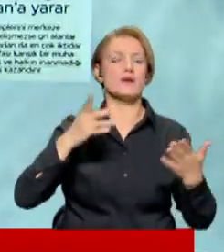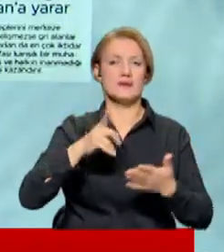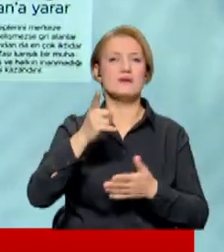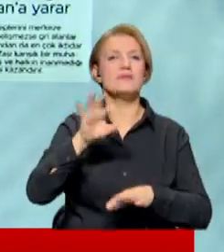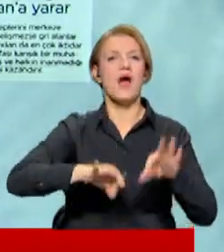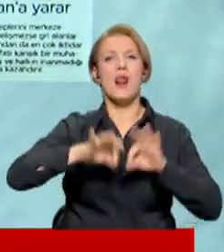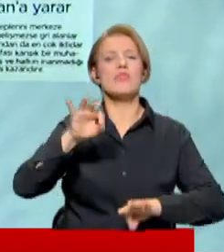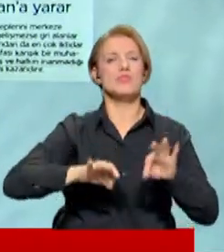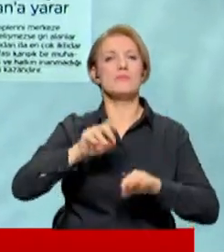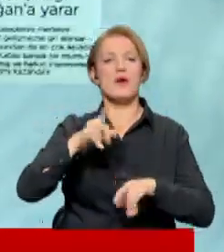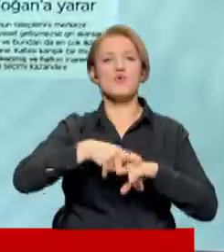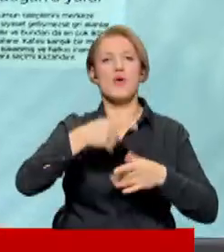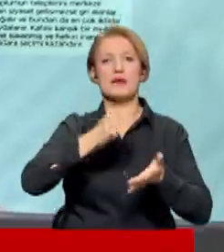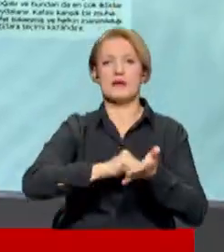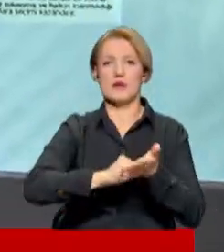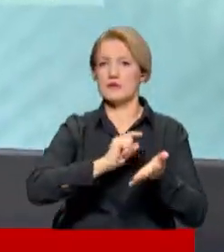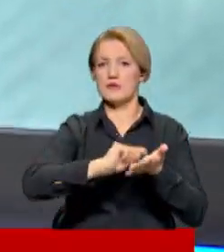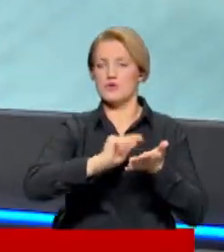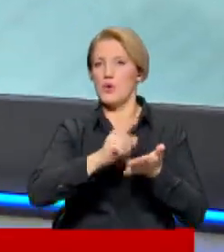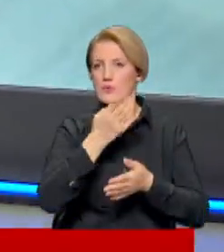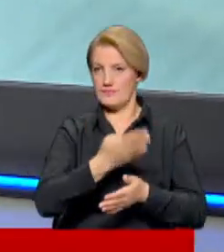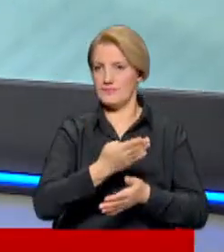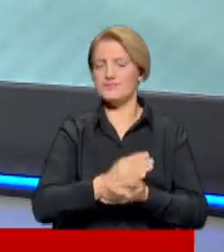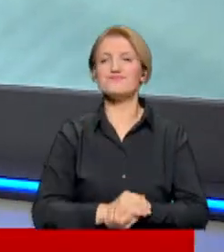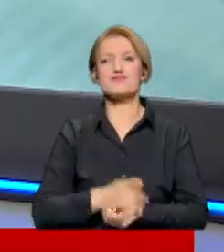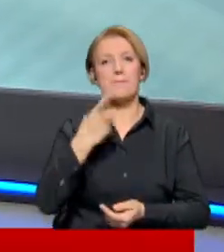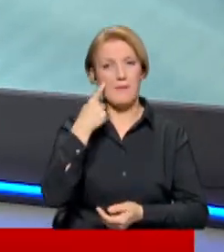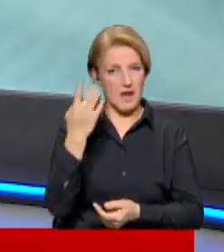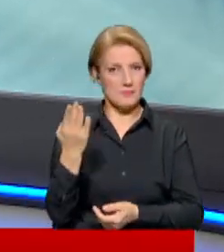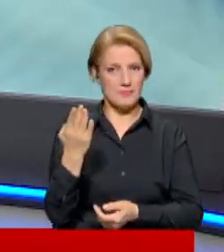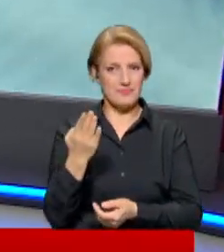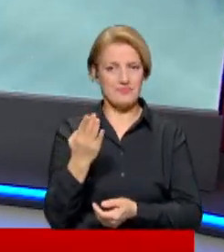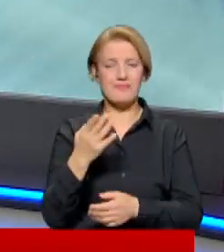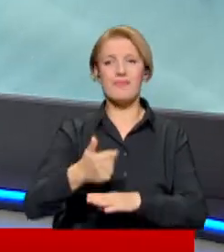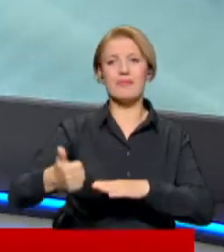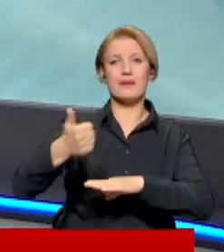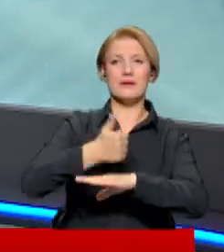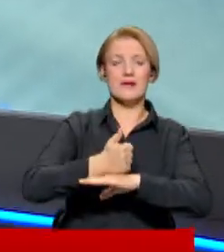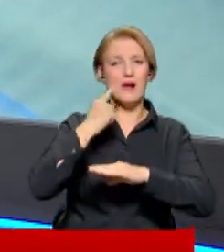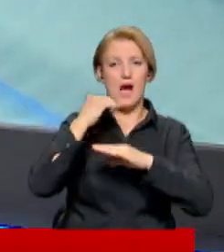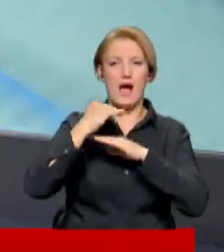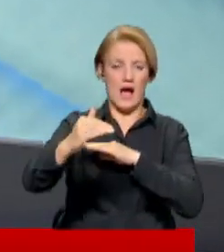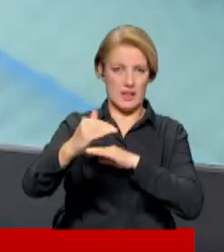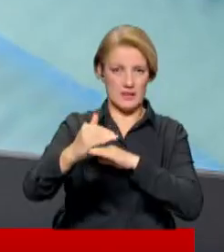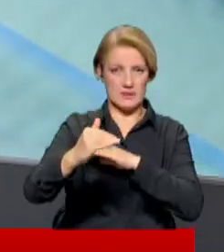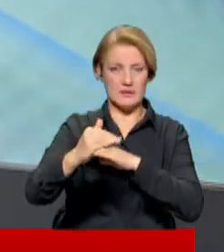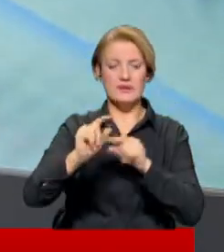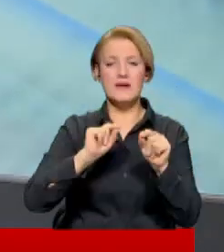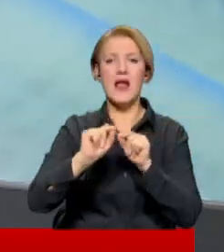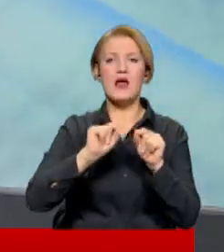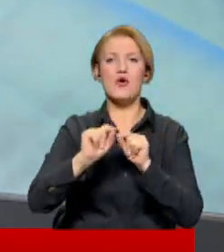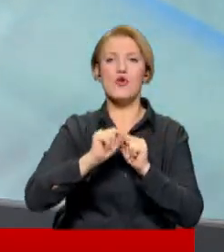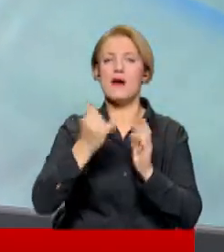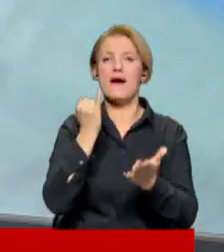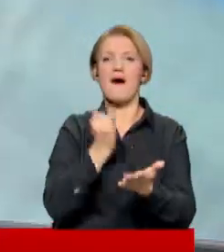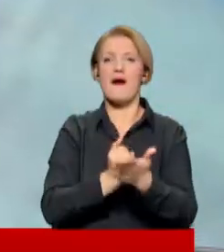değerlendirmesi Hürriyet gazetesinden Abdülkadir selviden bakalım mı iktidarın halk nezlinde ekonomik